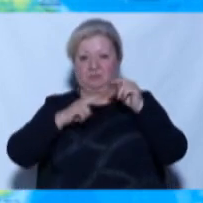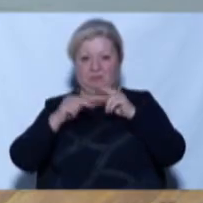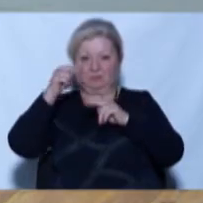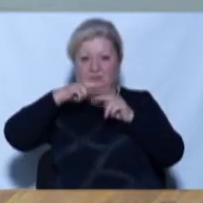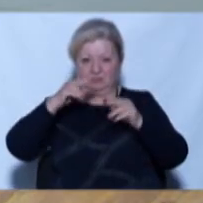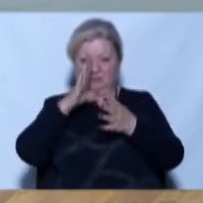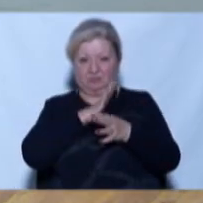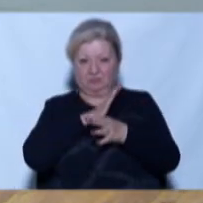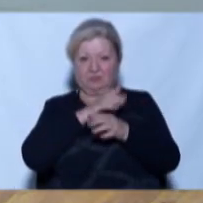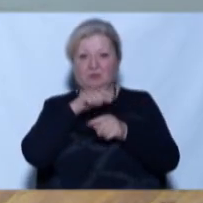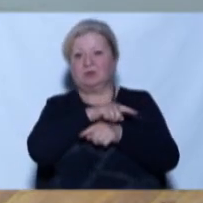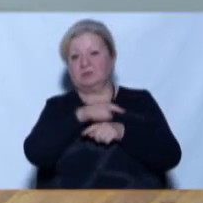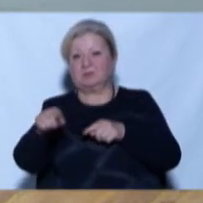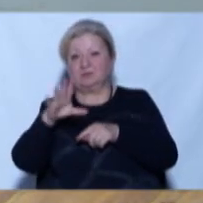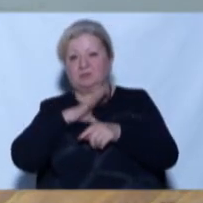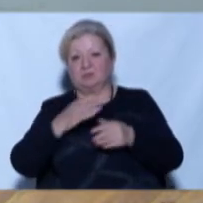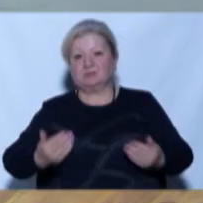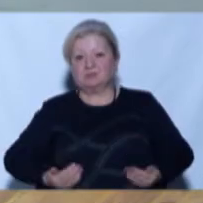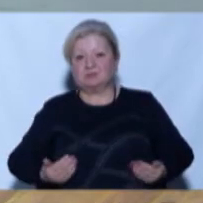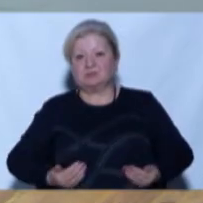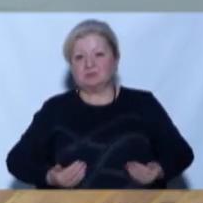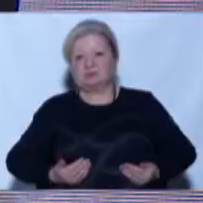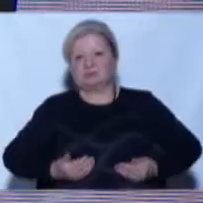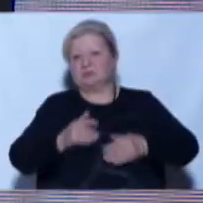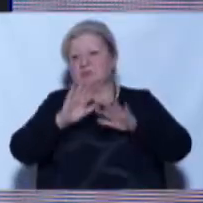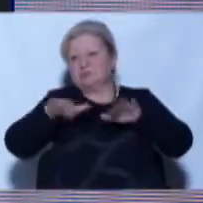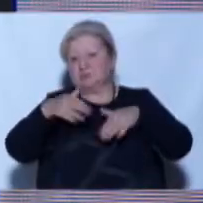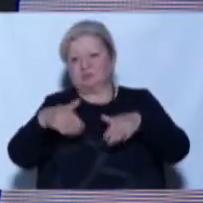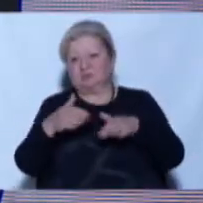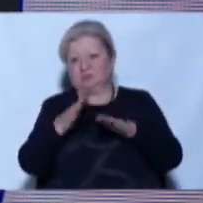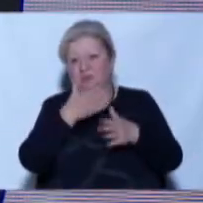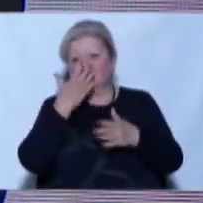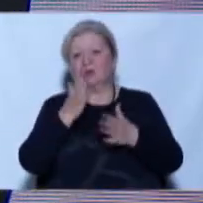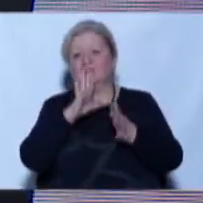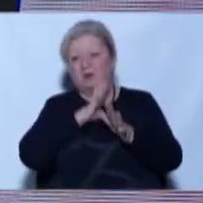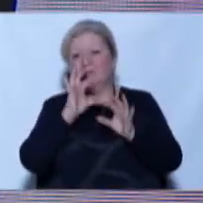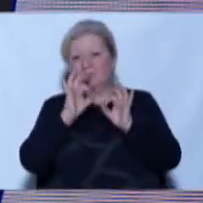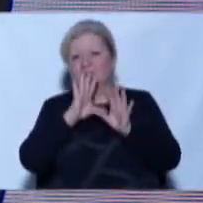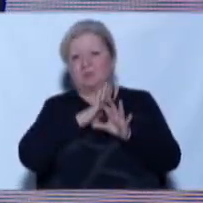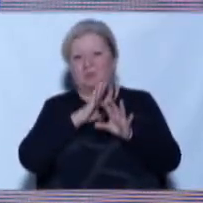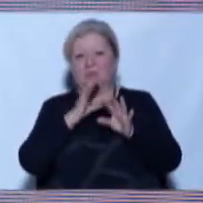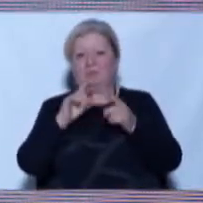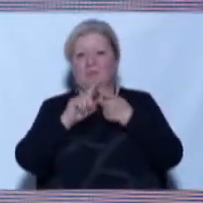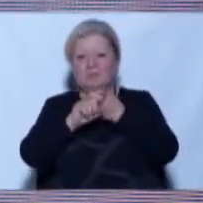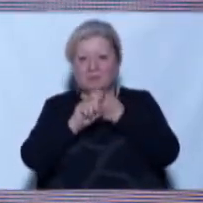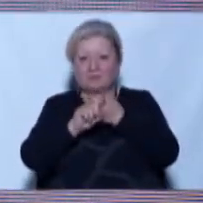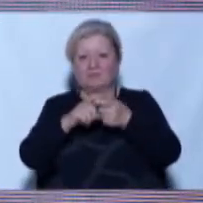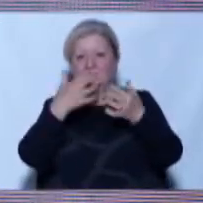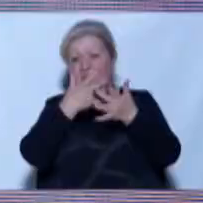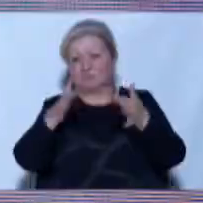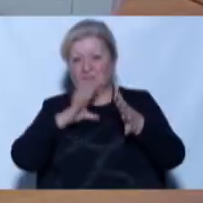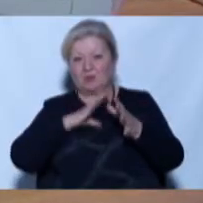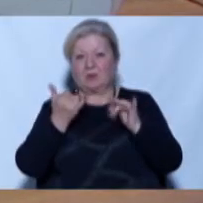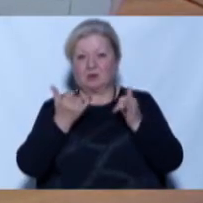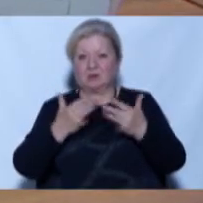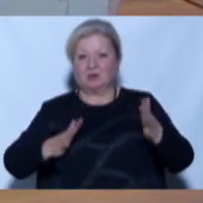ყალიბდებოდა. ამ პერიოდში სიცოცხლე თითქმის არ იყო. იყო რა თქმა უნდა ბაქტერიების სახით, მაგრამ ის აქტიური სიცოცხლე, რომელსაც ჩვენ